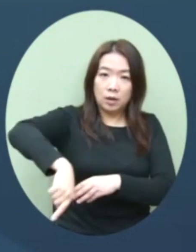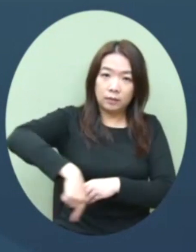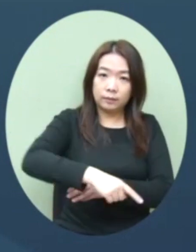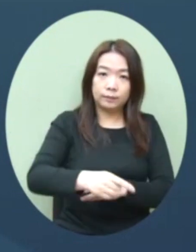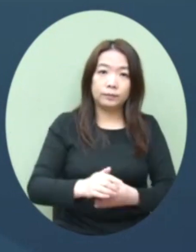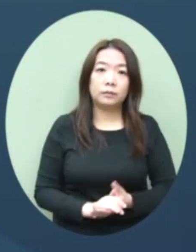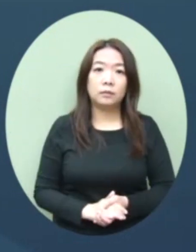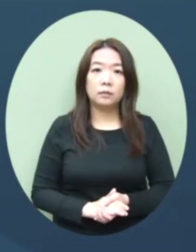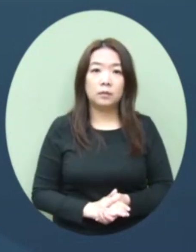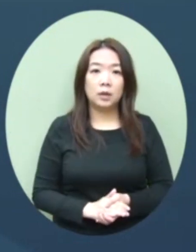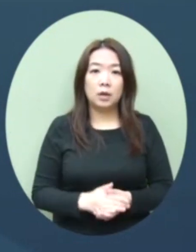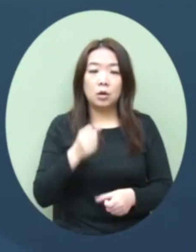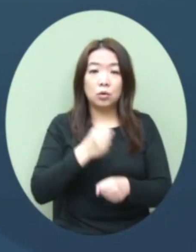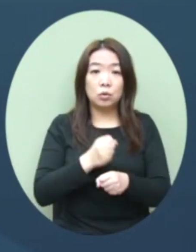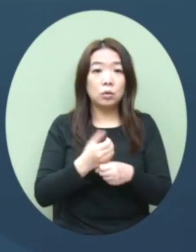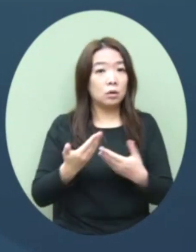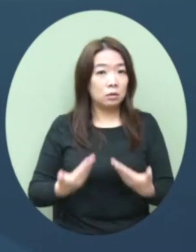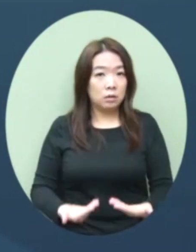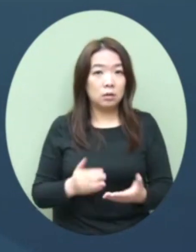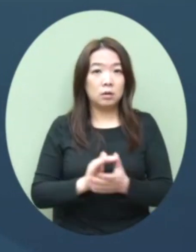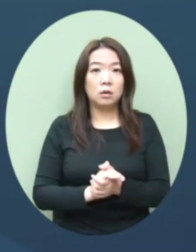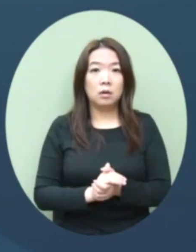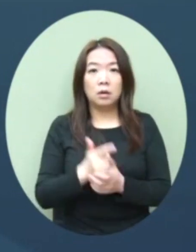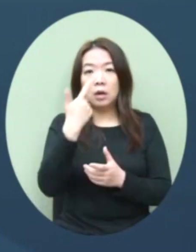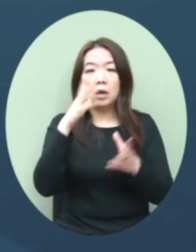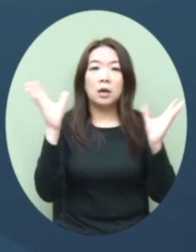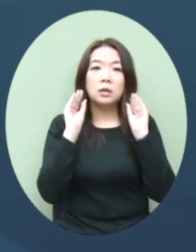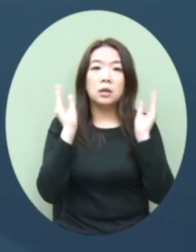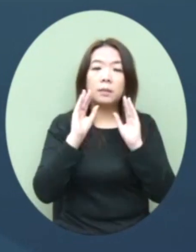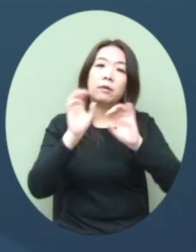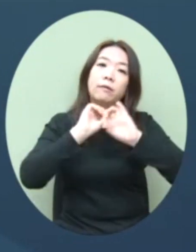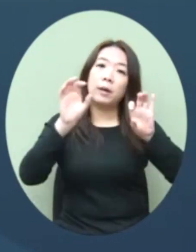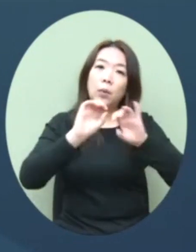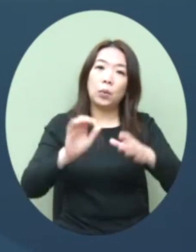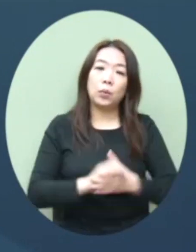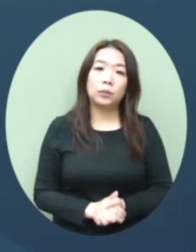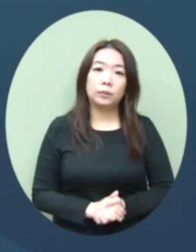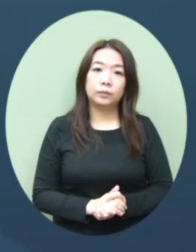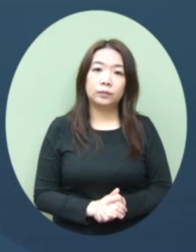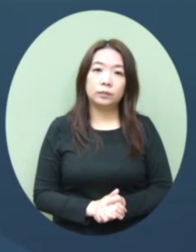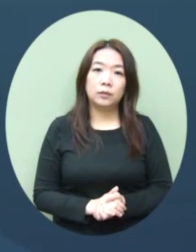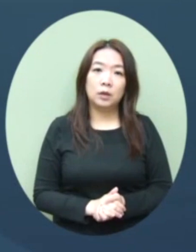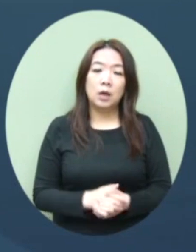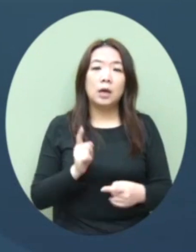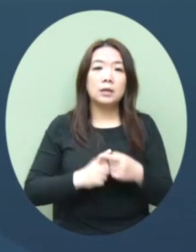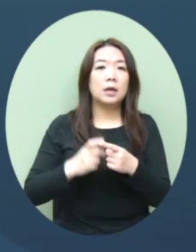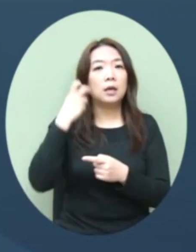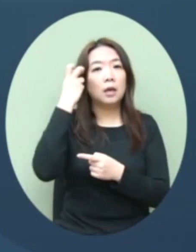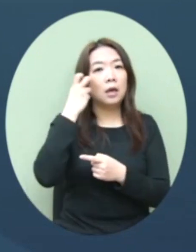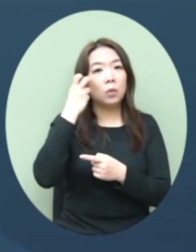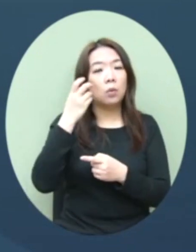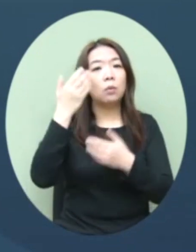在這件事就是做新聞發佈會經過考慮之後決定